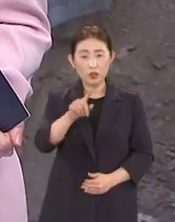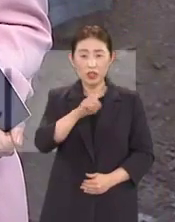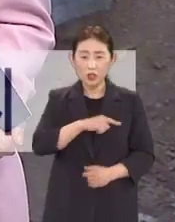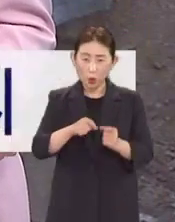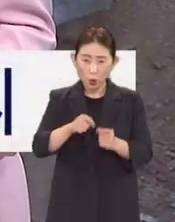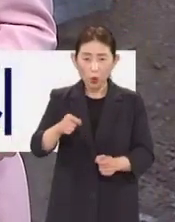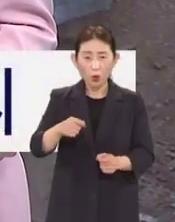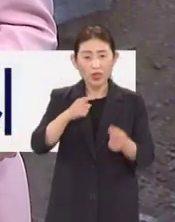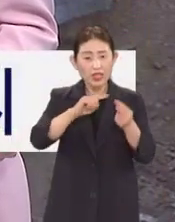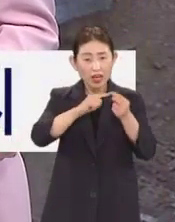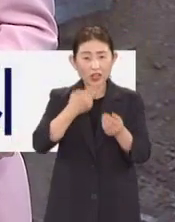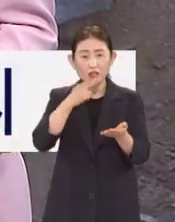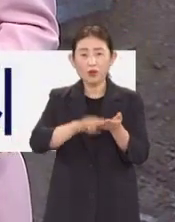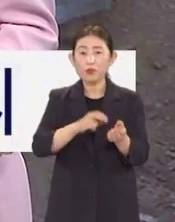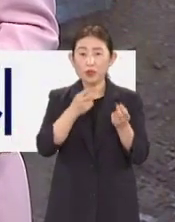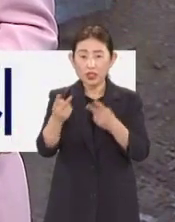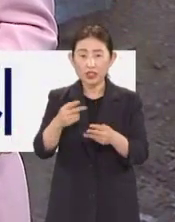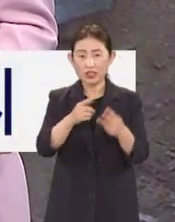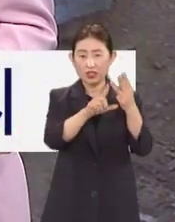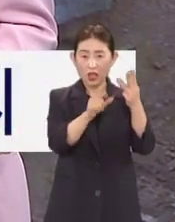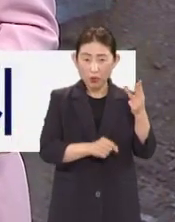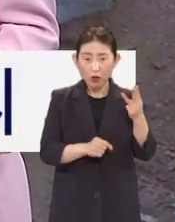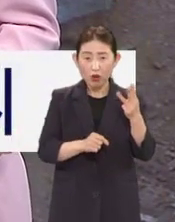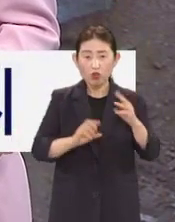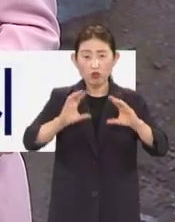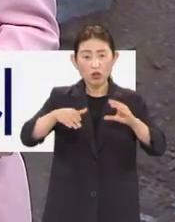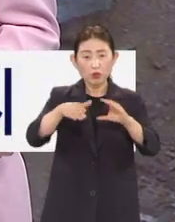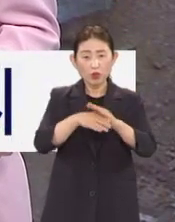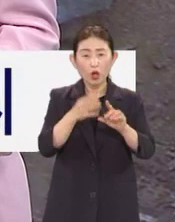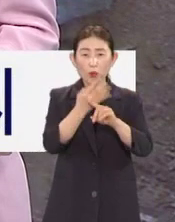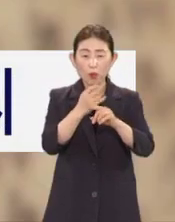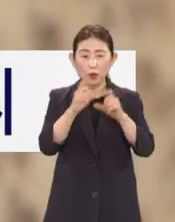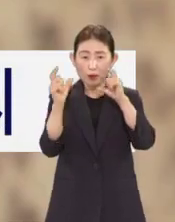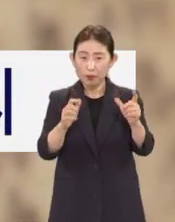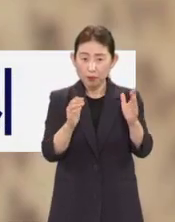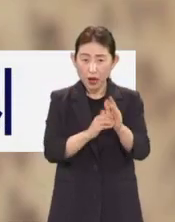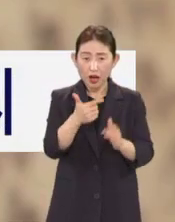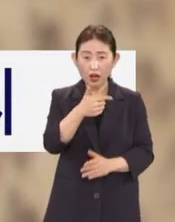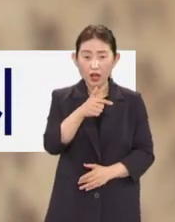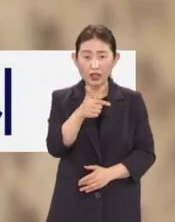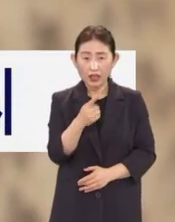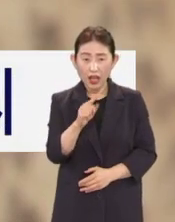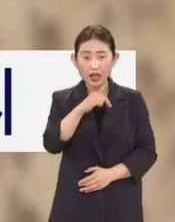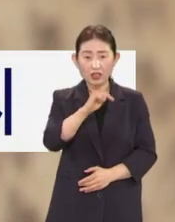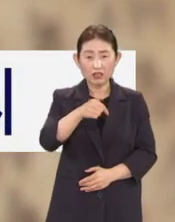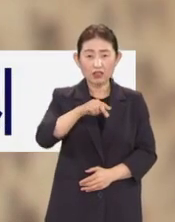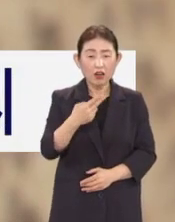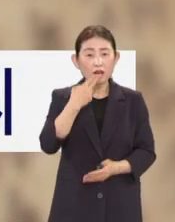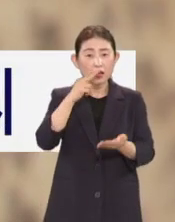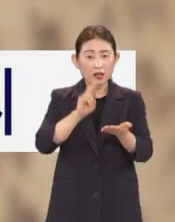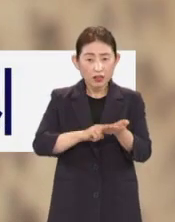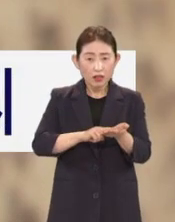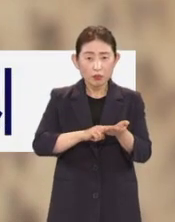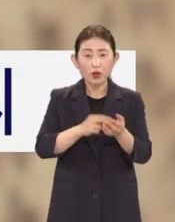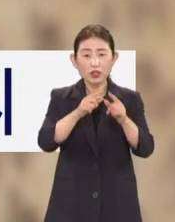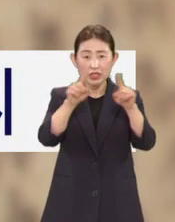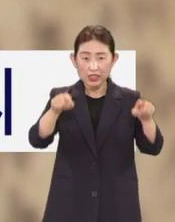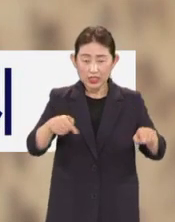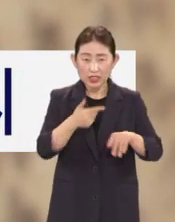국내에서 가장 오래된 한글 편지로 지난 3월 국가 문화재 보물로 지정된 나신걸 한글 편지가